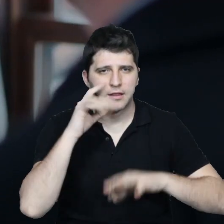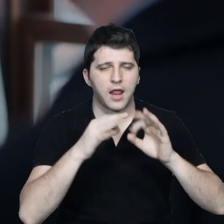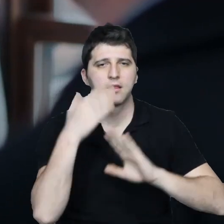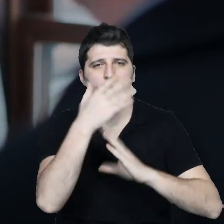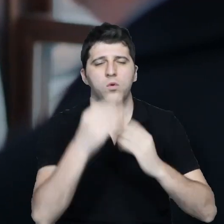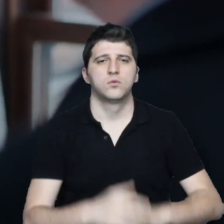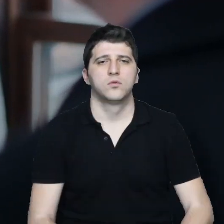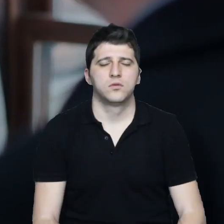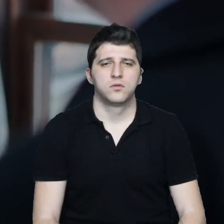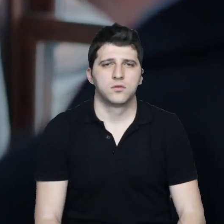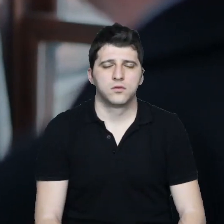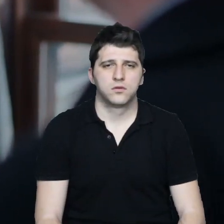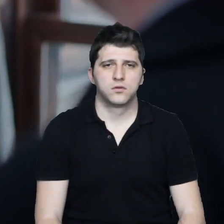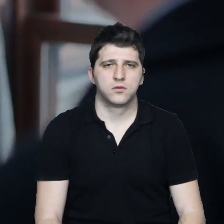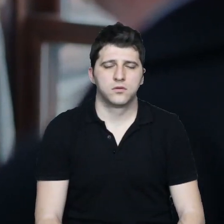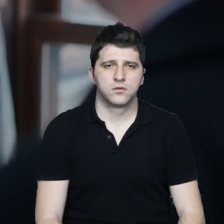gittiler.